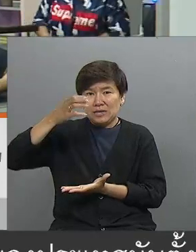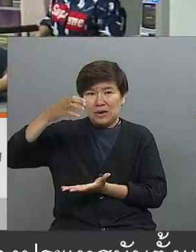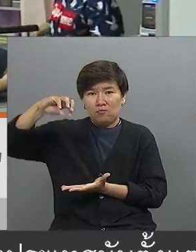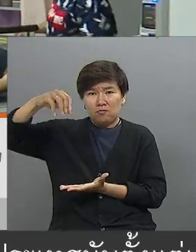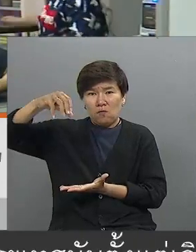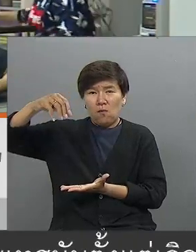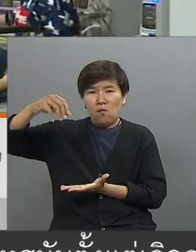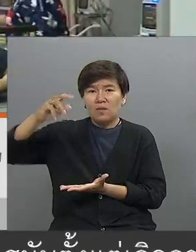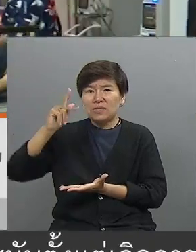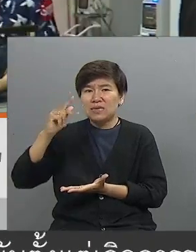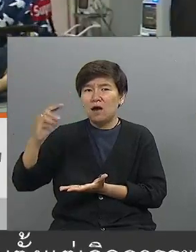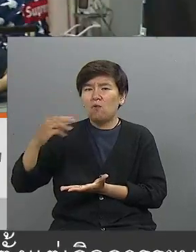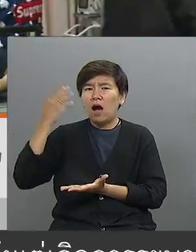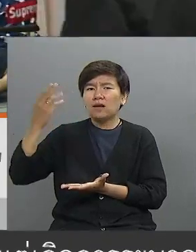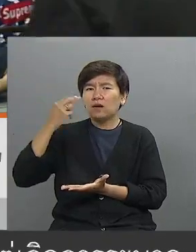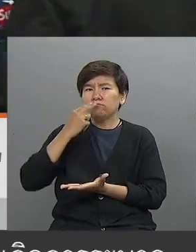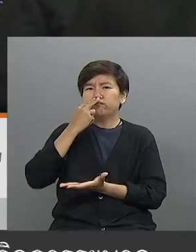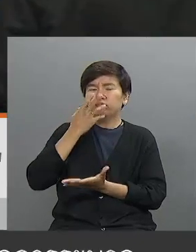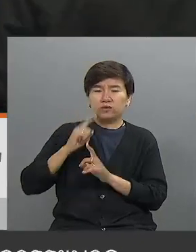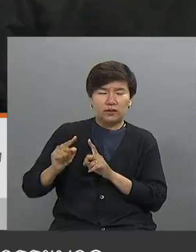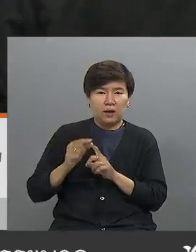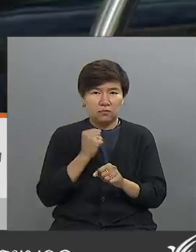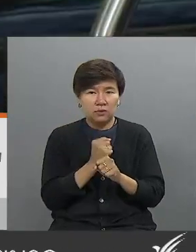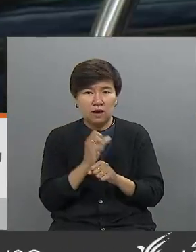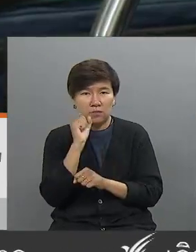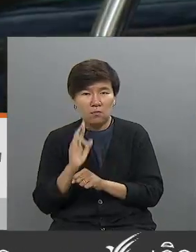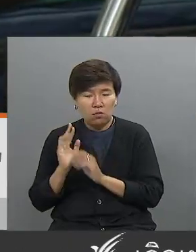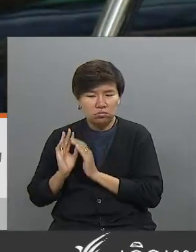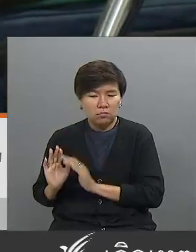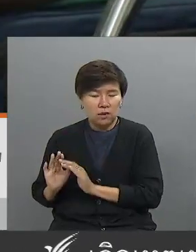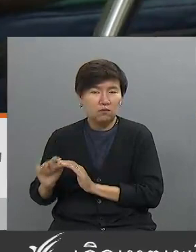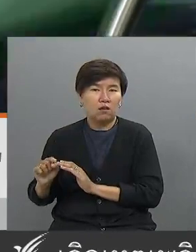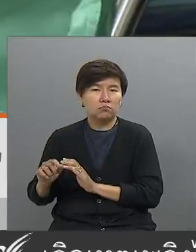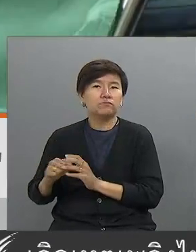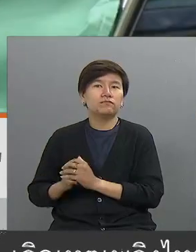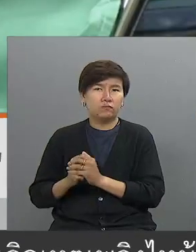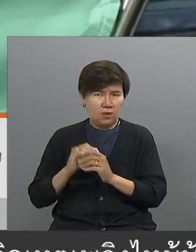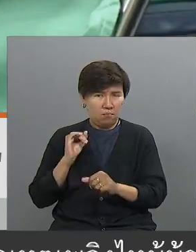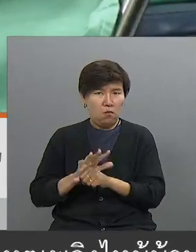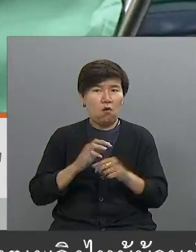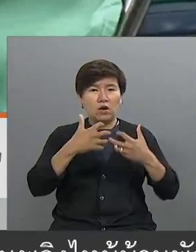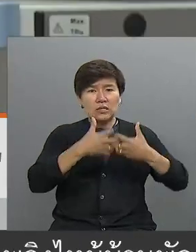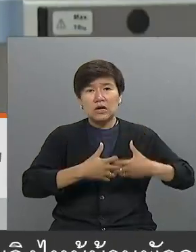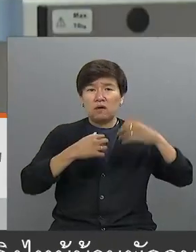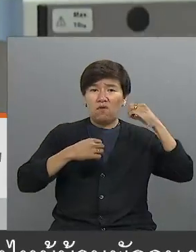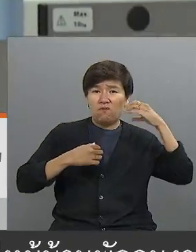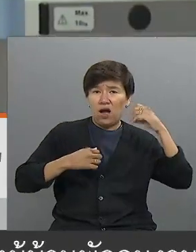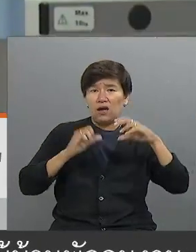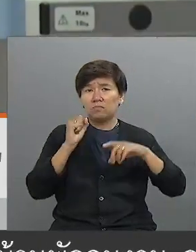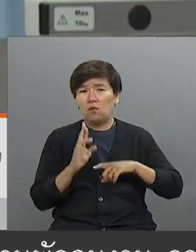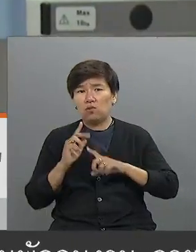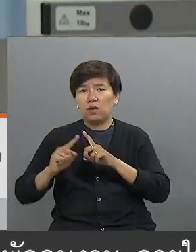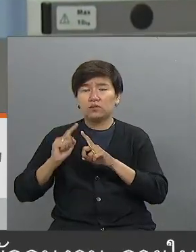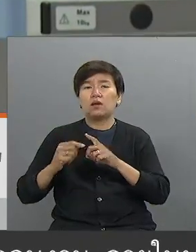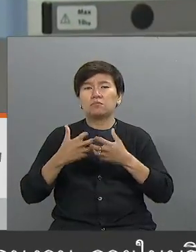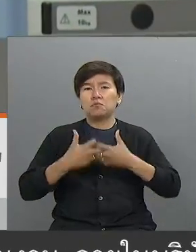ระบายน้ำเครื่องสูบน้ำสำรองน้ำมันระบบสำรองไฟฟ้าเครื่องปั่นไฟให้พร้อมใช้งาน24ชั่วโม